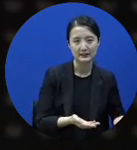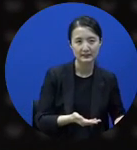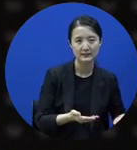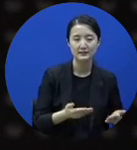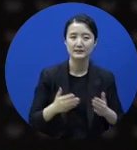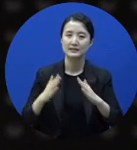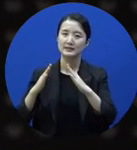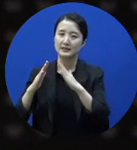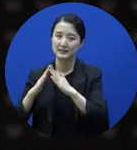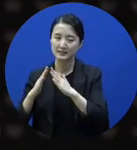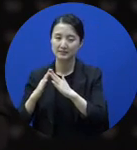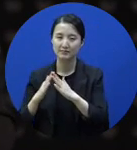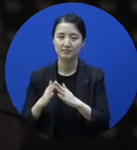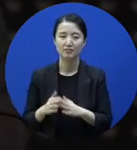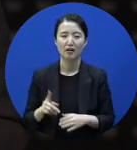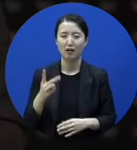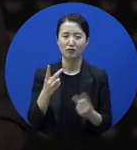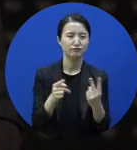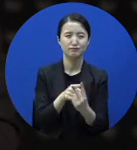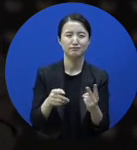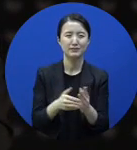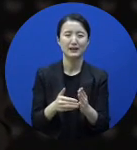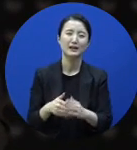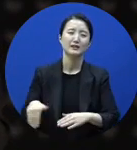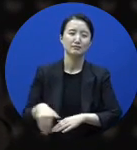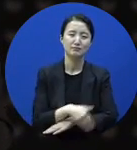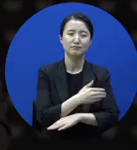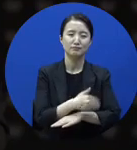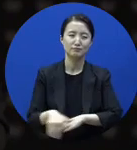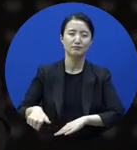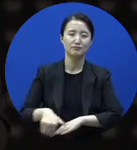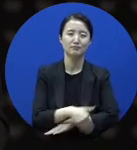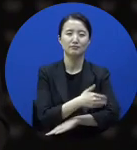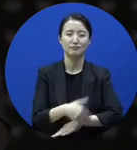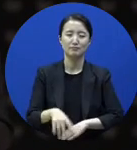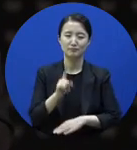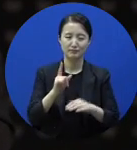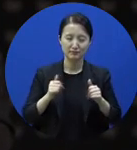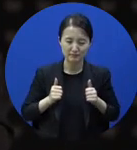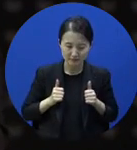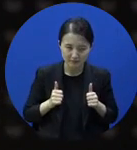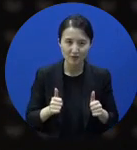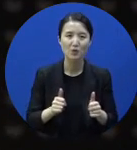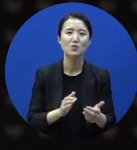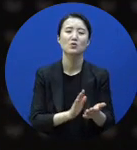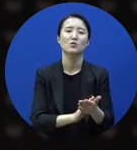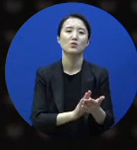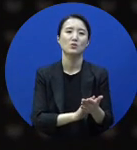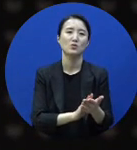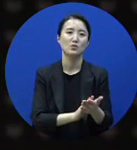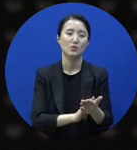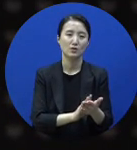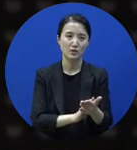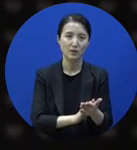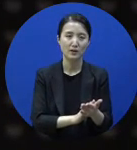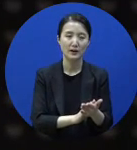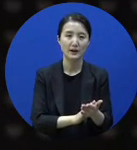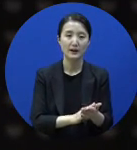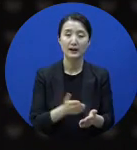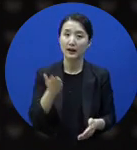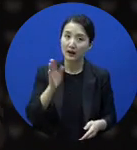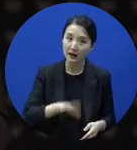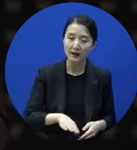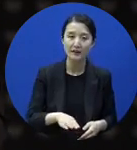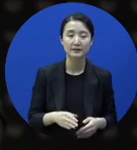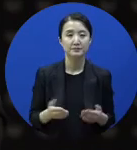가정에 충실해서 좋기는 하겠지만 개인의 어떤 또 다른 모습들은 크지 않을 겁니다. 그래서 일하는 것 위해 다른